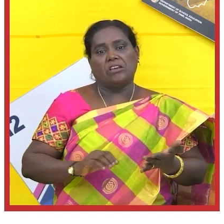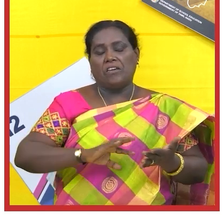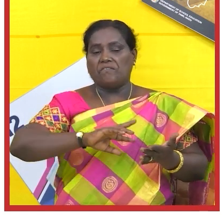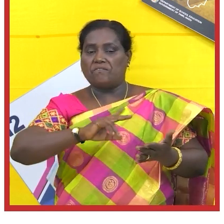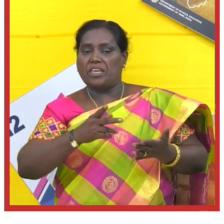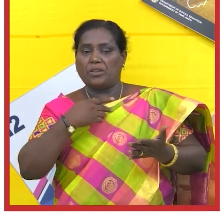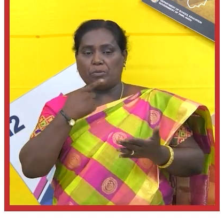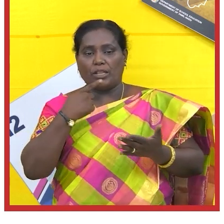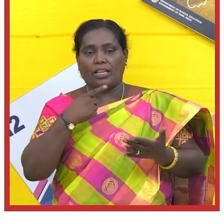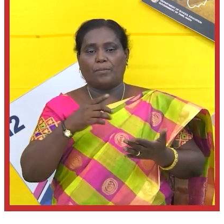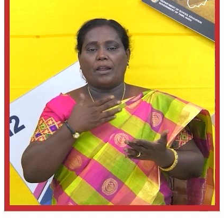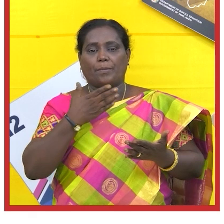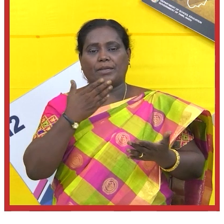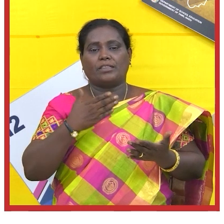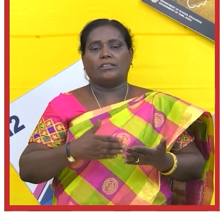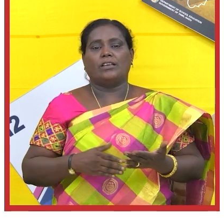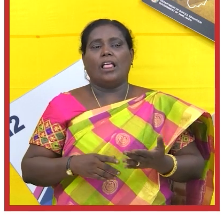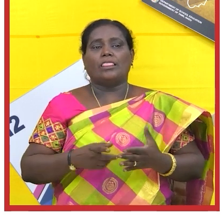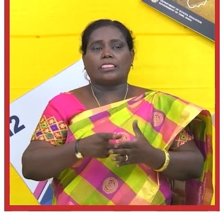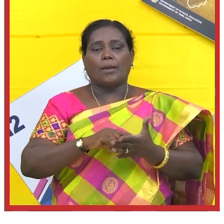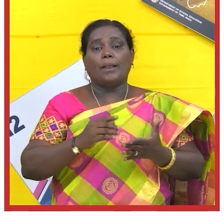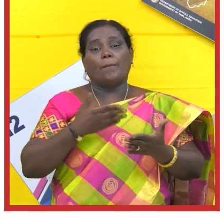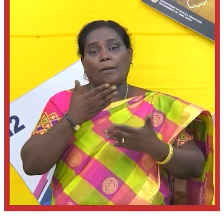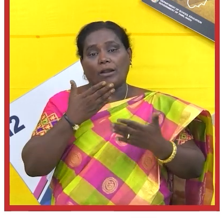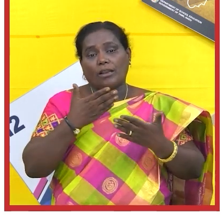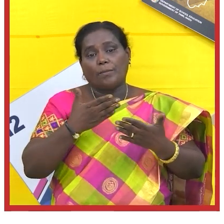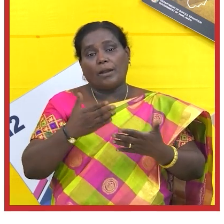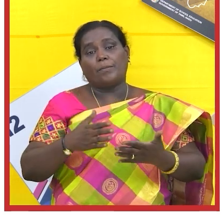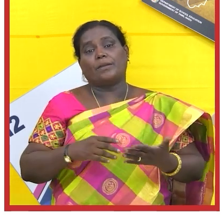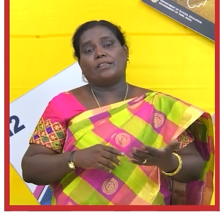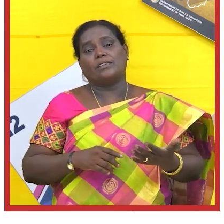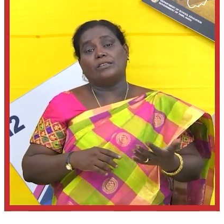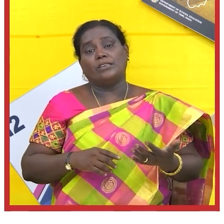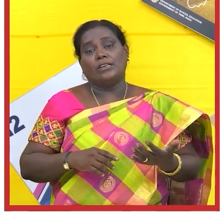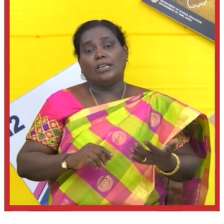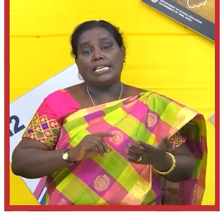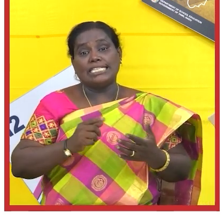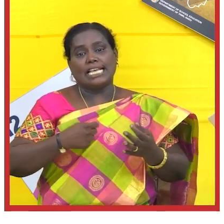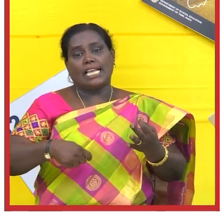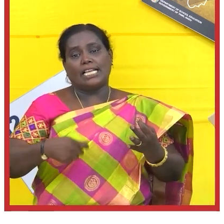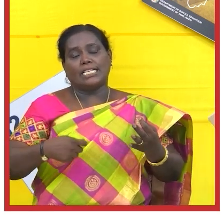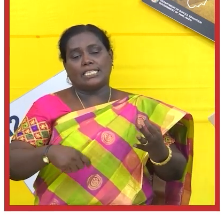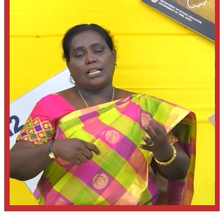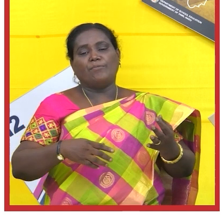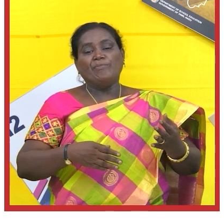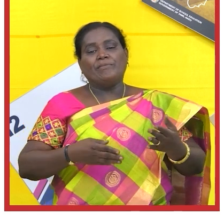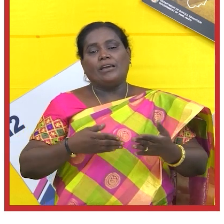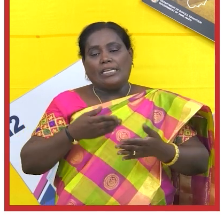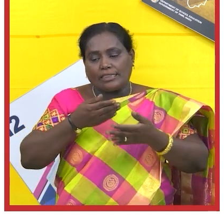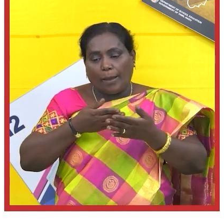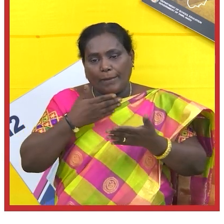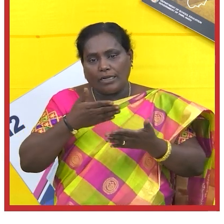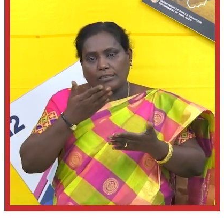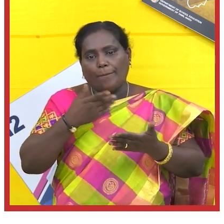மொழிகள் பாடப்படும். ஆக தமிழ் பாடல்கள் இல்லாத ஒரு சூழ்நிலையிலே கோவில்களிலும் இசை நிகழ்ச்சிகளிலும் தமிழ் பாடல்கள் பாடுவதற்கு